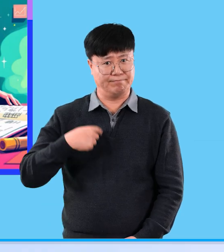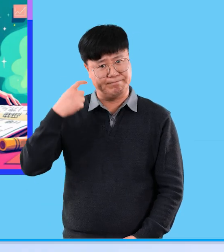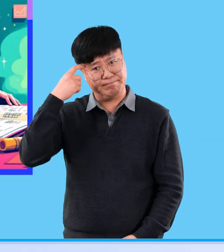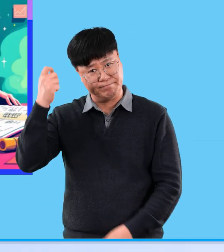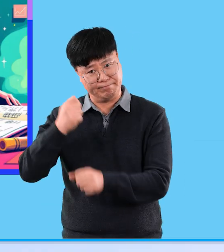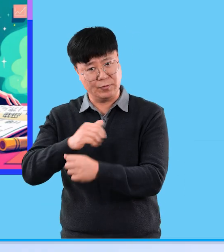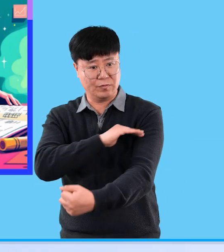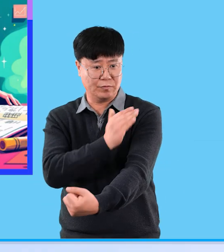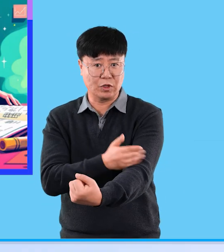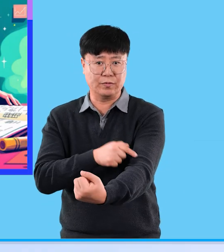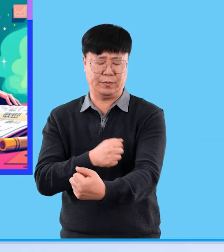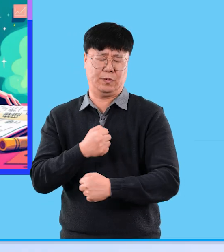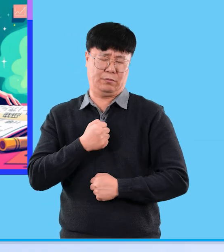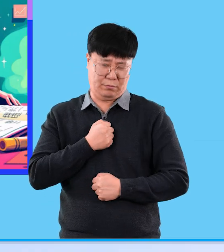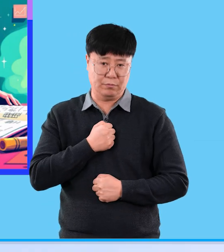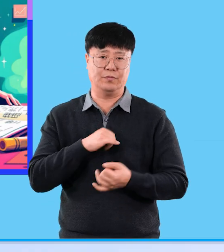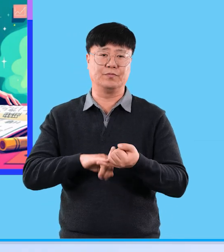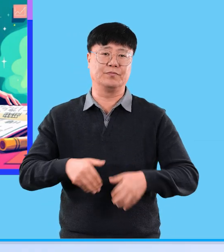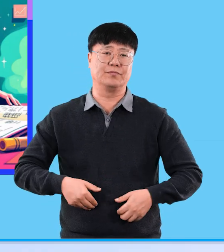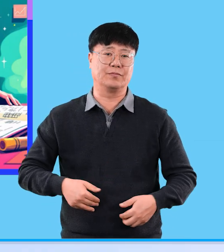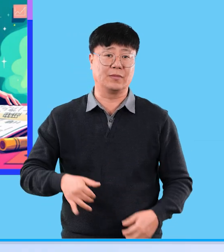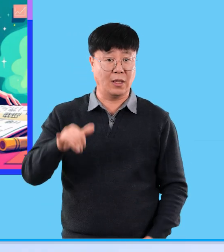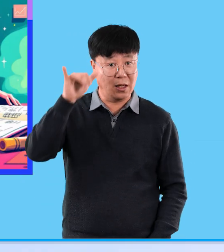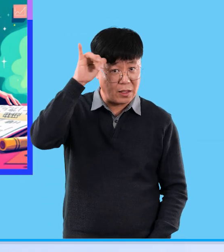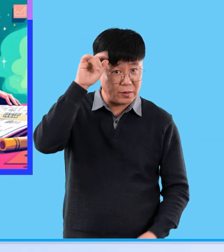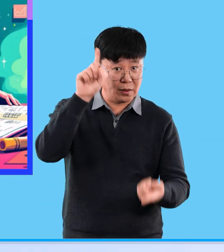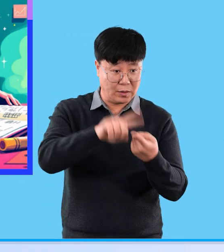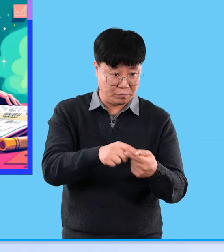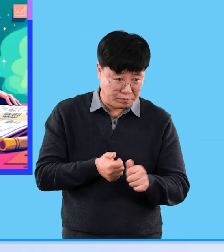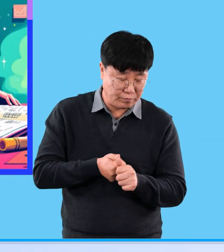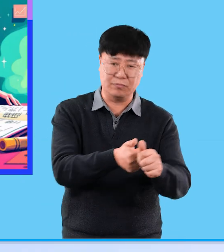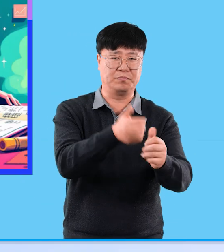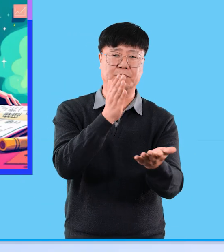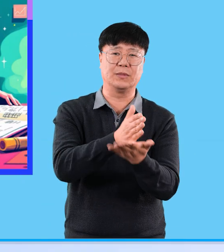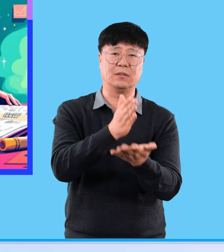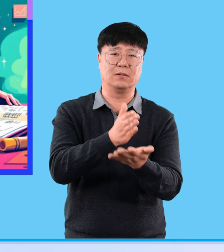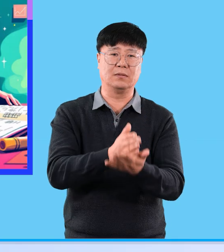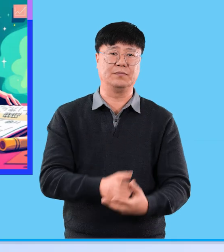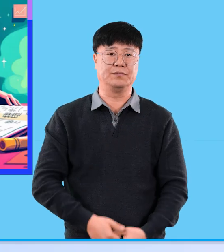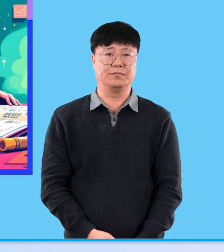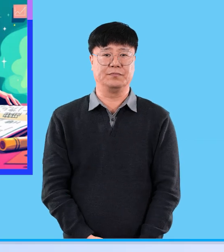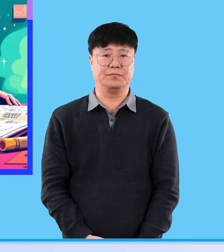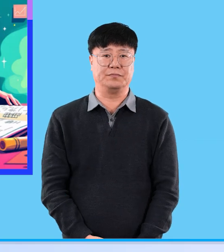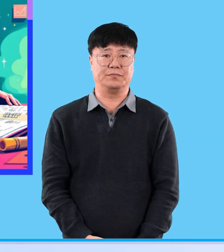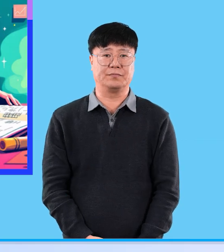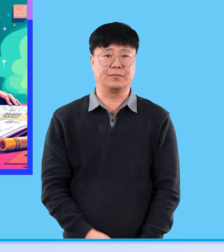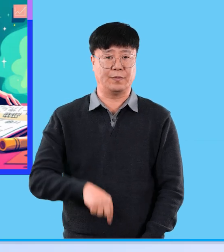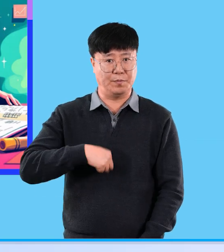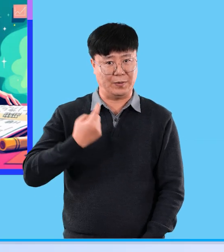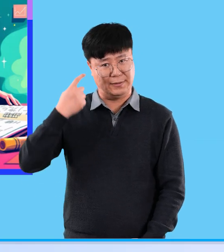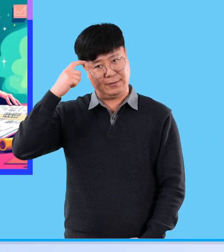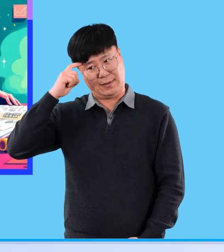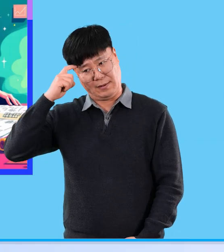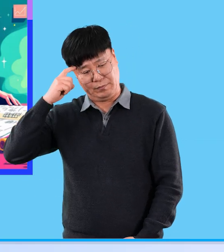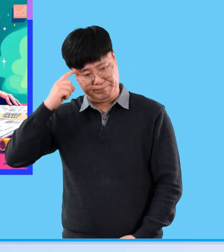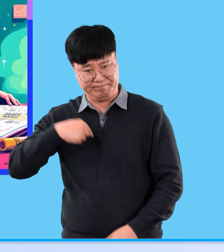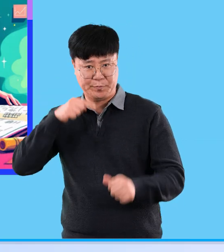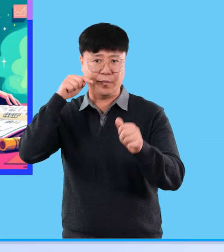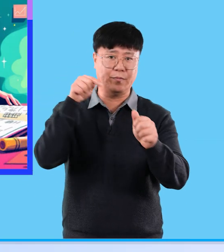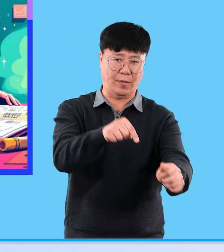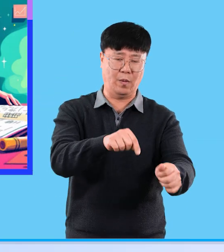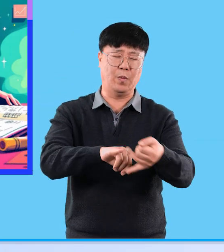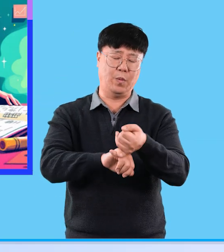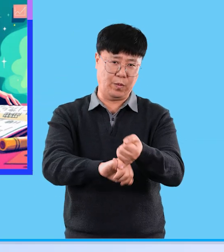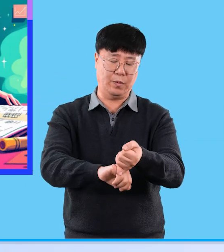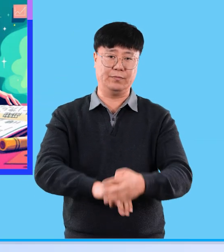창작의 주도권을 지켜야 합니다. AI가 제시한 결과를 그대로 수용하지 말고 반드시 본인의